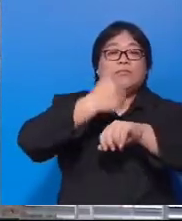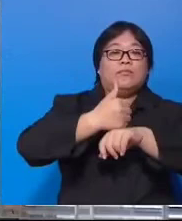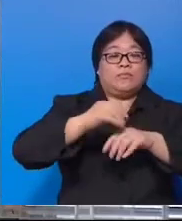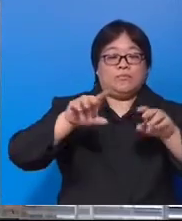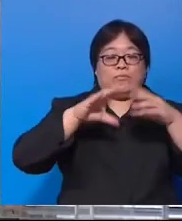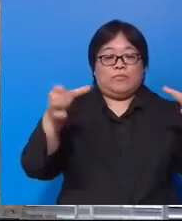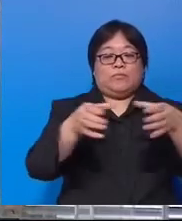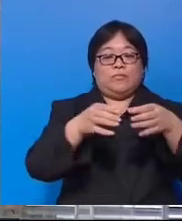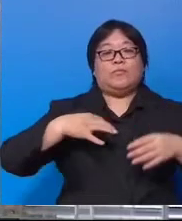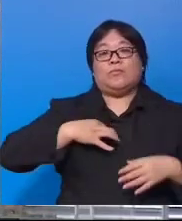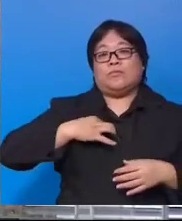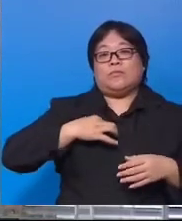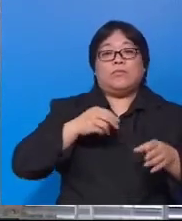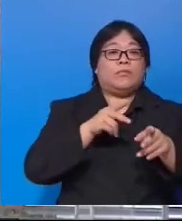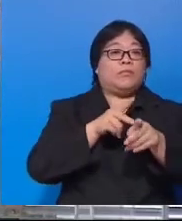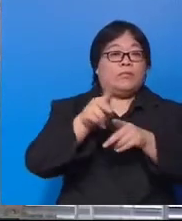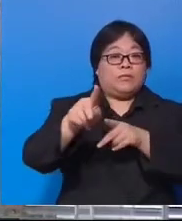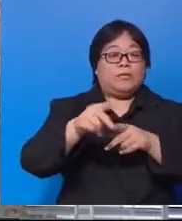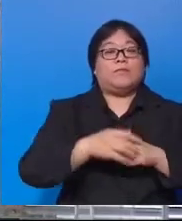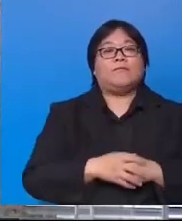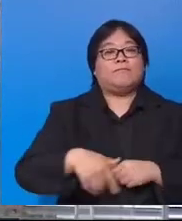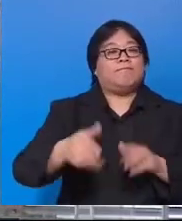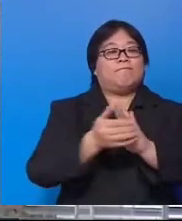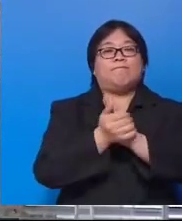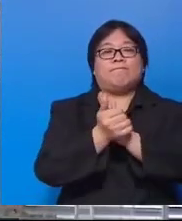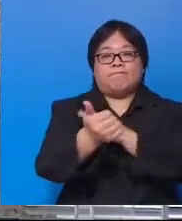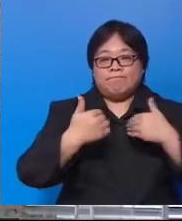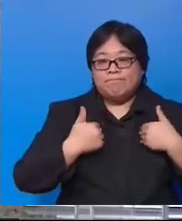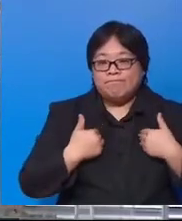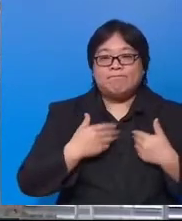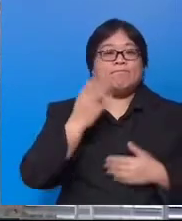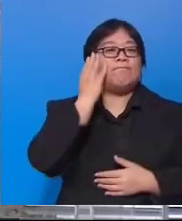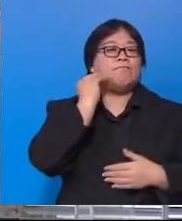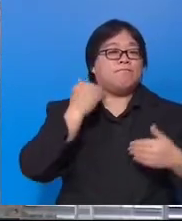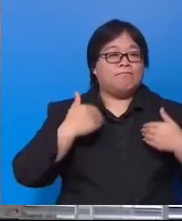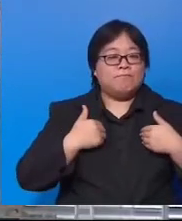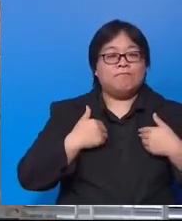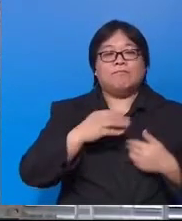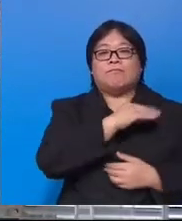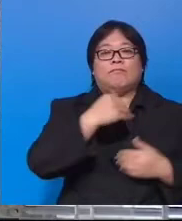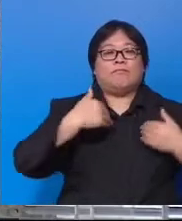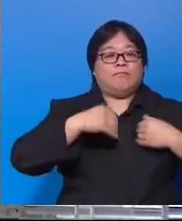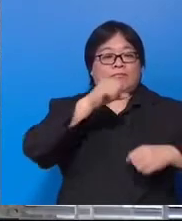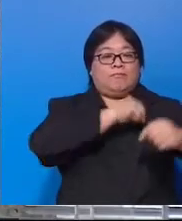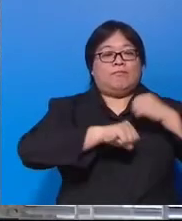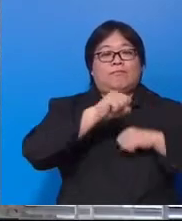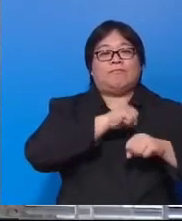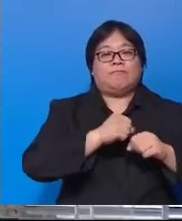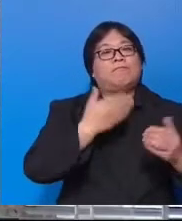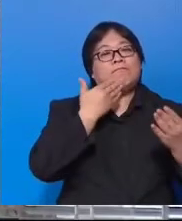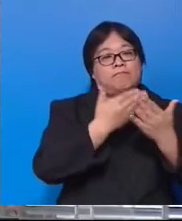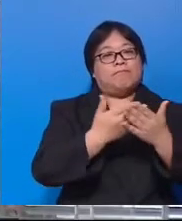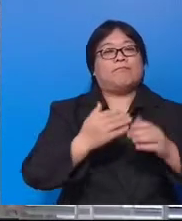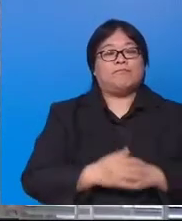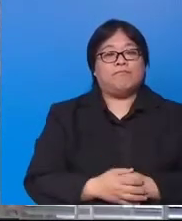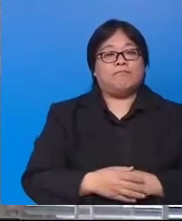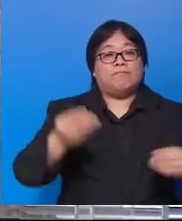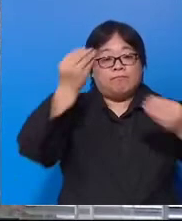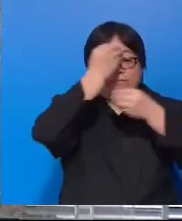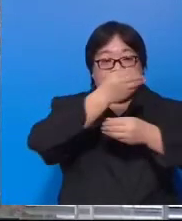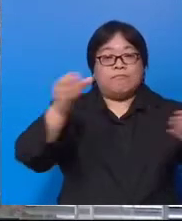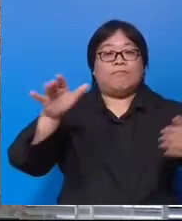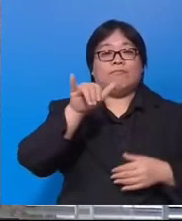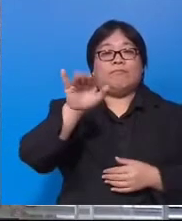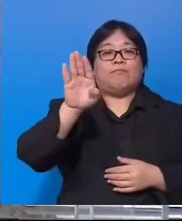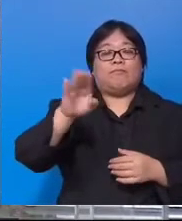kumpulan sukarelawan belia yang profesional, berkemahiran, berpengalaman dan mempunyai sikap yang terpuji. Untuk makluman ahli